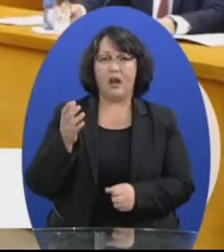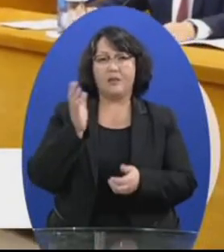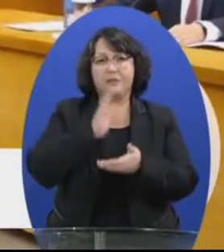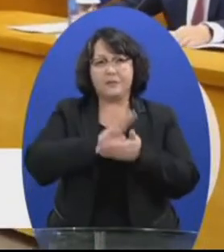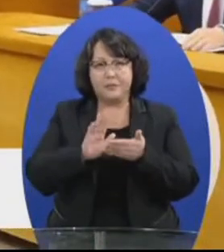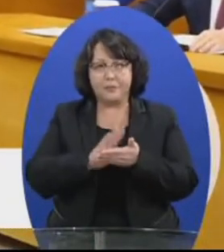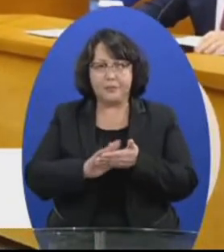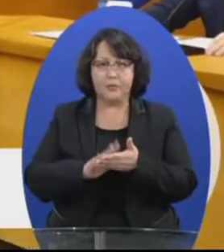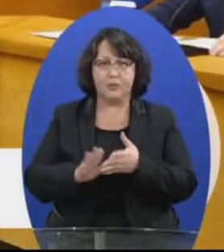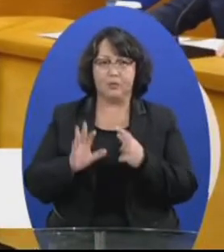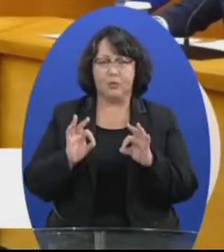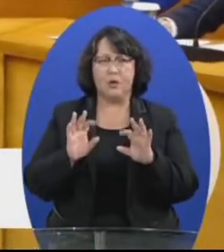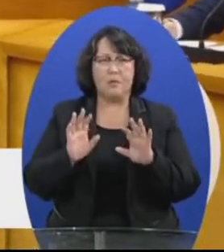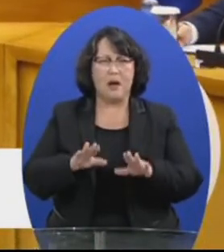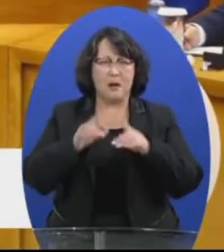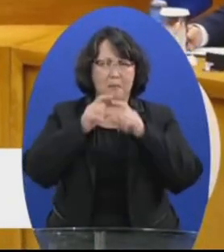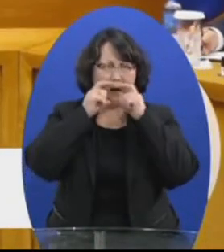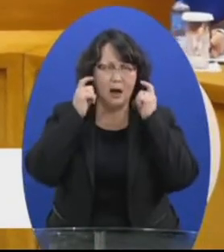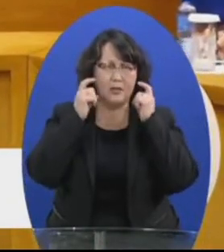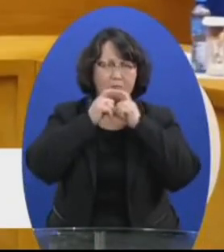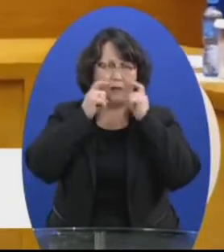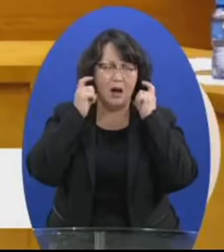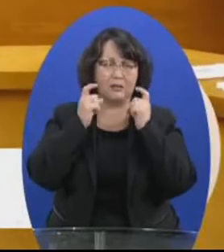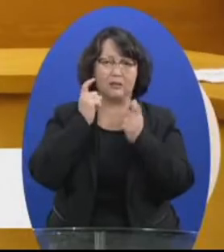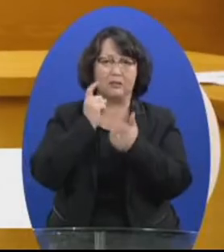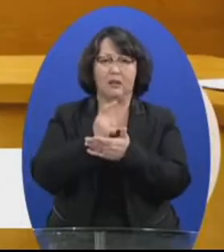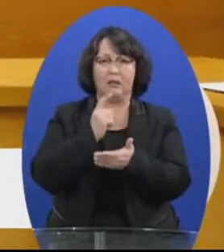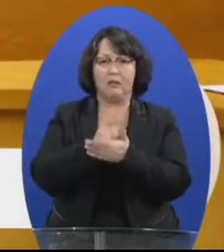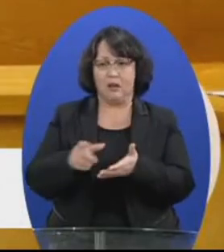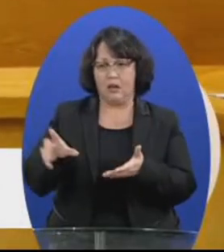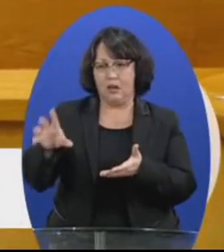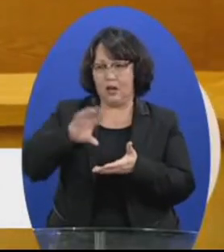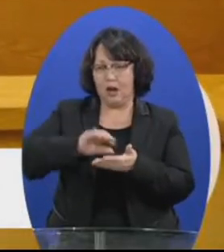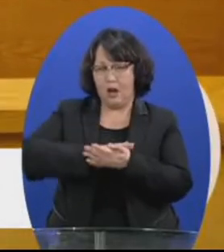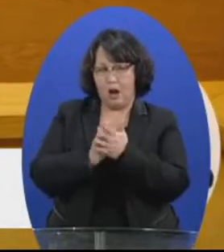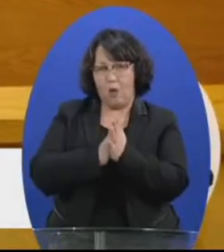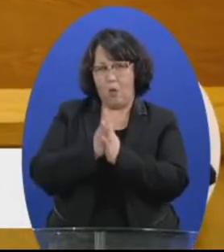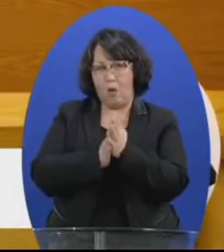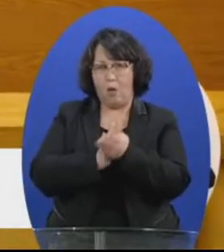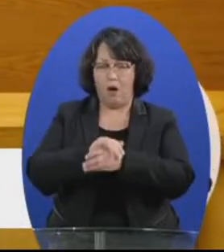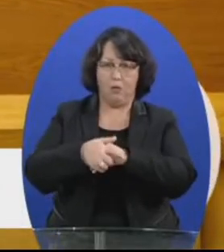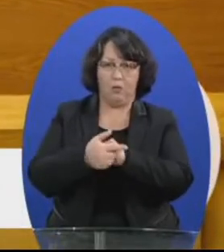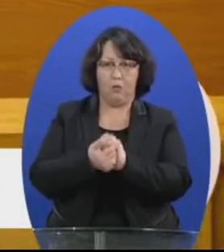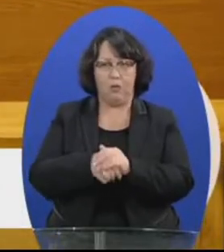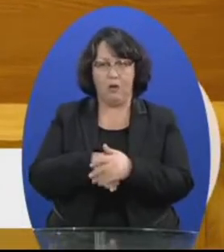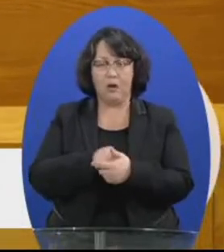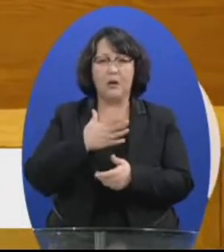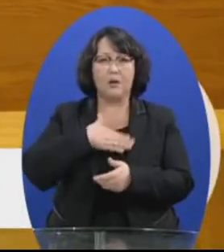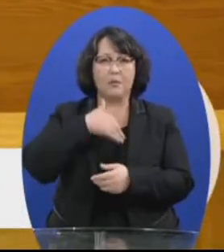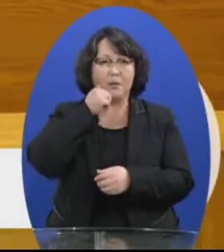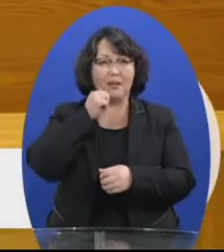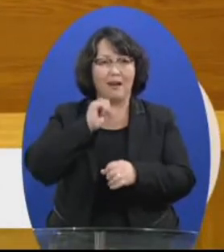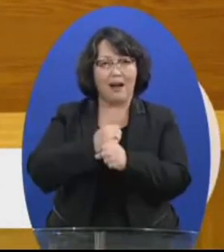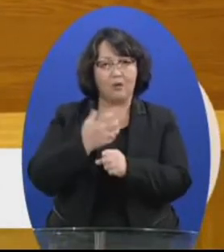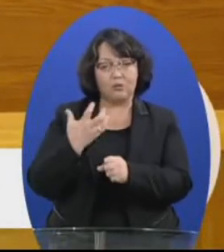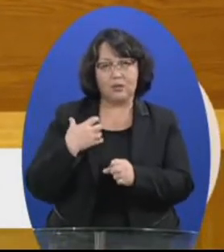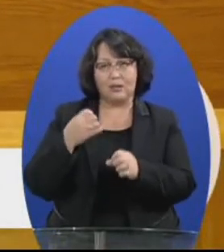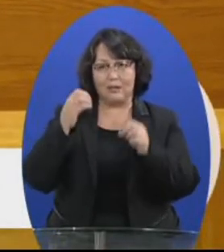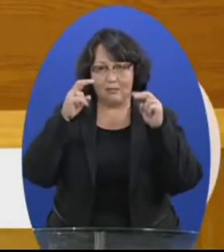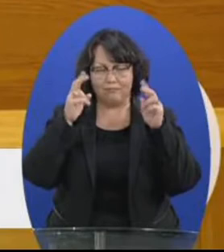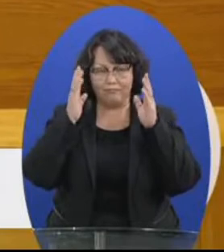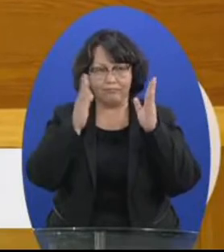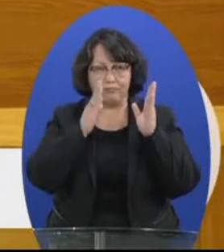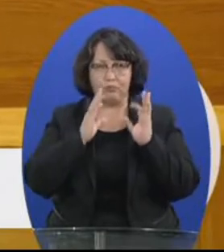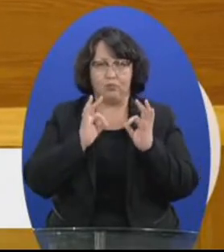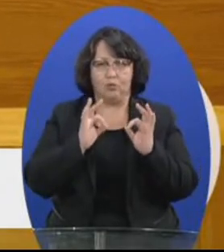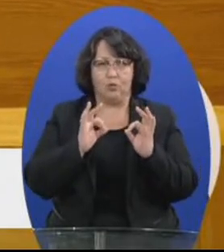цэвэр одоо байнгын масаар хэрглэж байгаа гараа угааж авах тийм ээ тогтмол ингээд бие биедээ хариуцлагатай юм